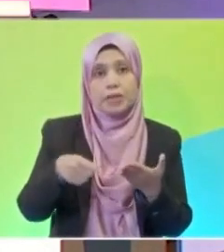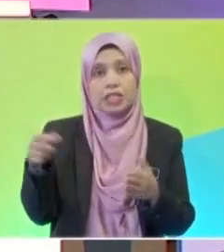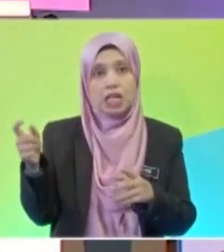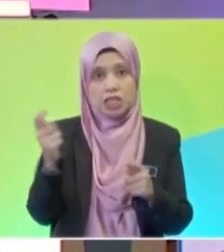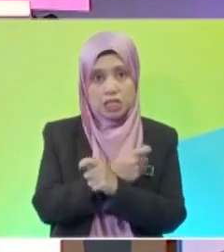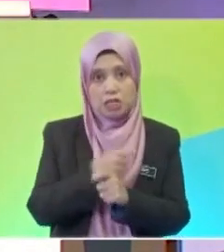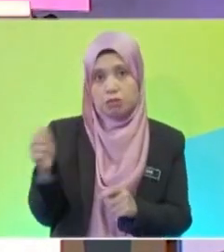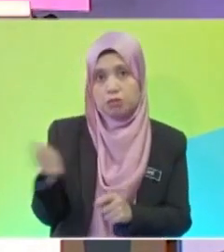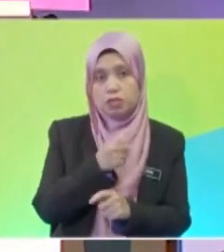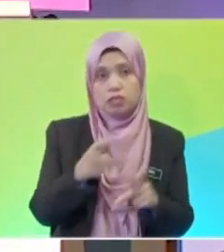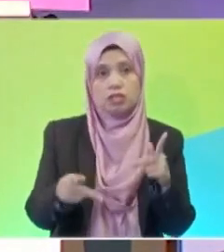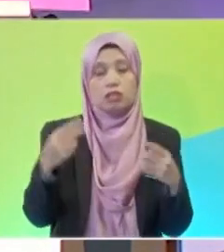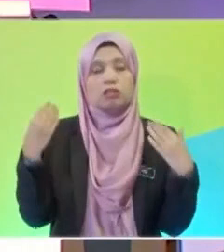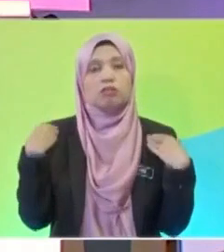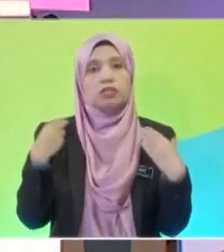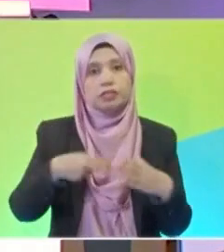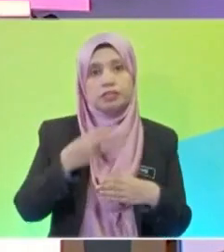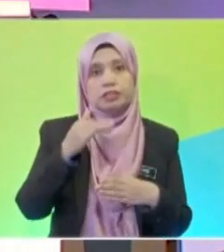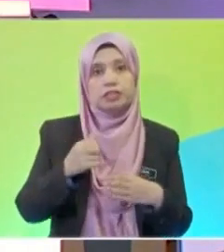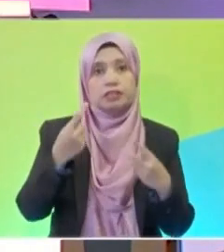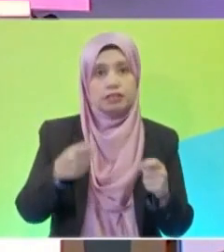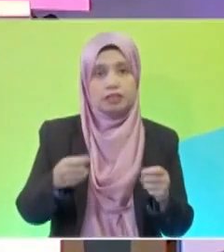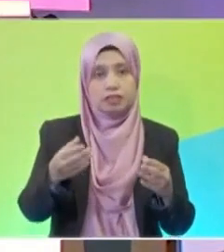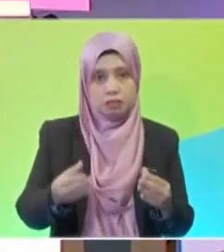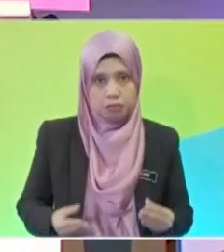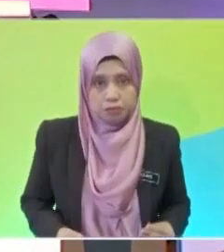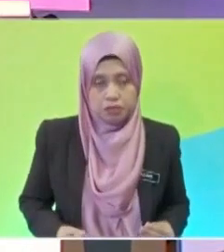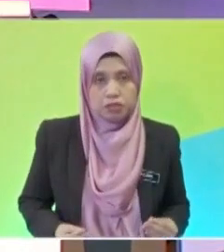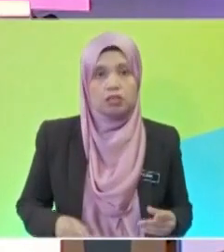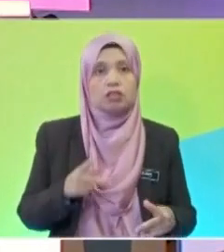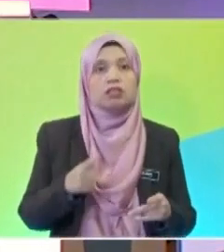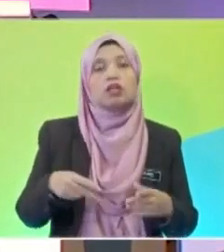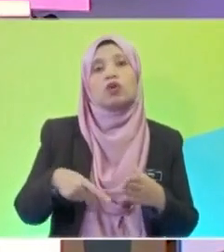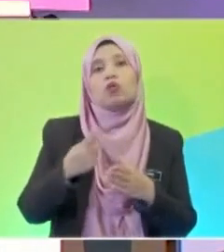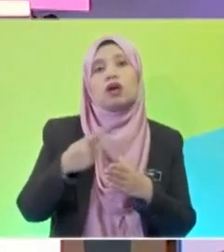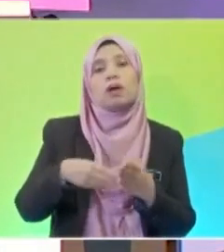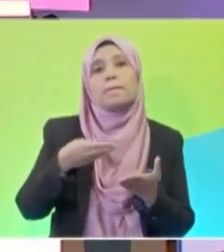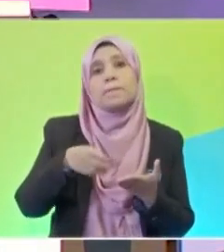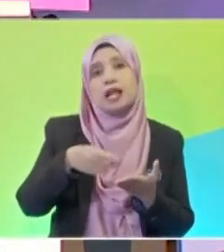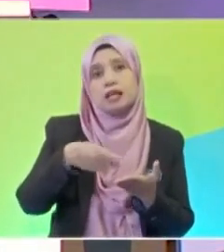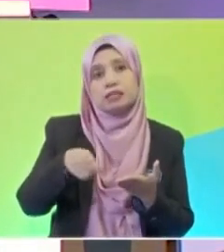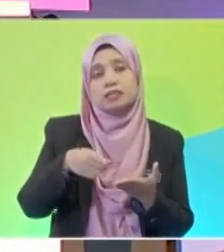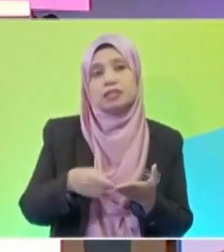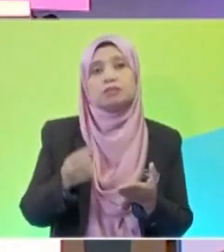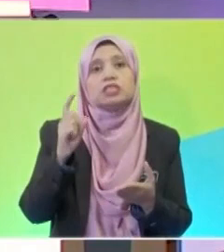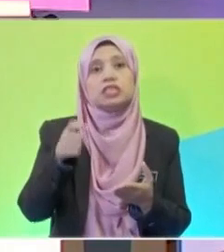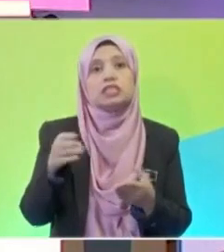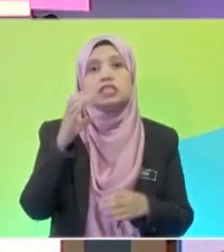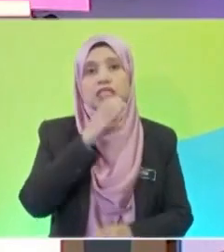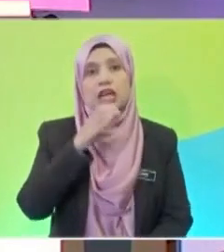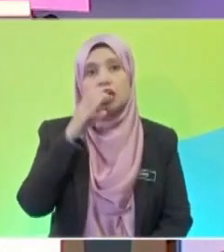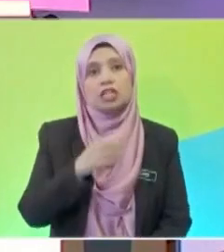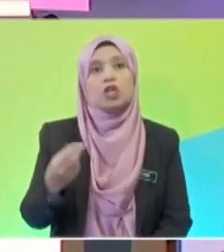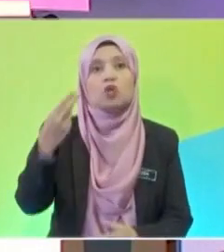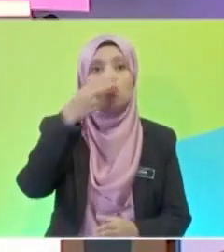di sini, murid-murid, jika ada hasil yang telah awak terima dan belanja awak telah keluarkan, awak kena cari untung pertandingan tu. Kena cari untung supaya kita boleh